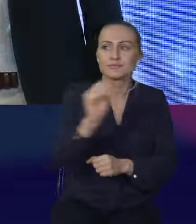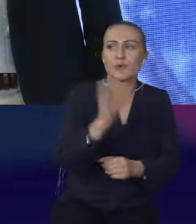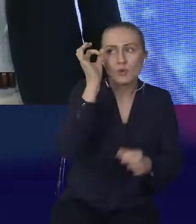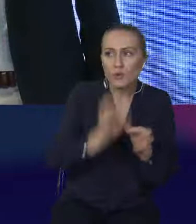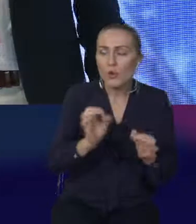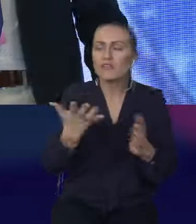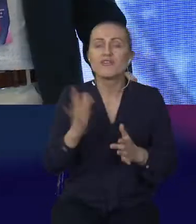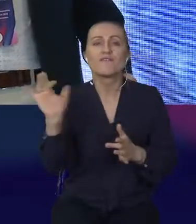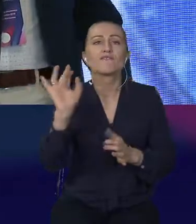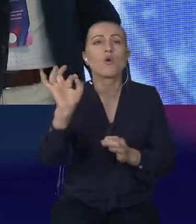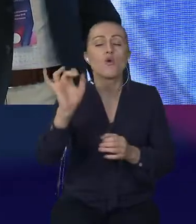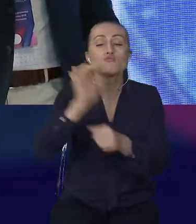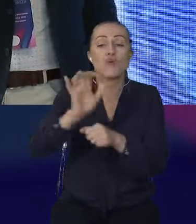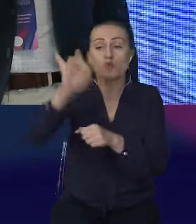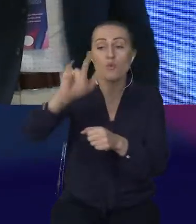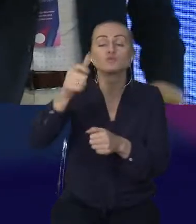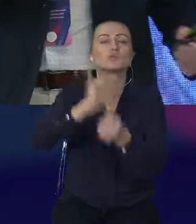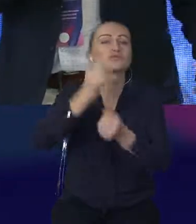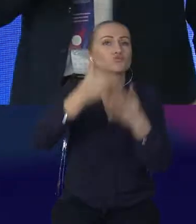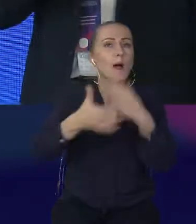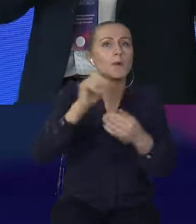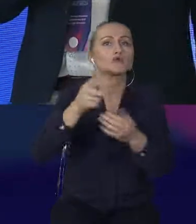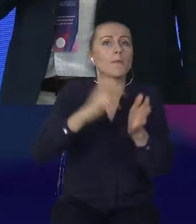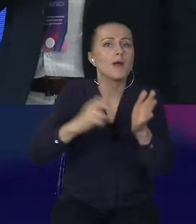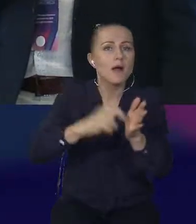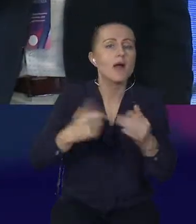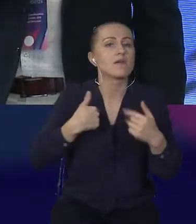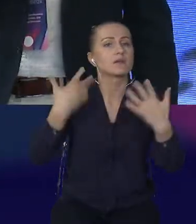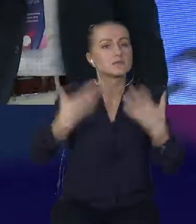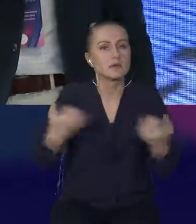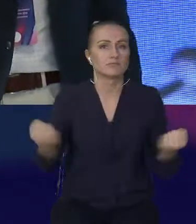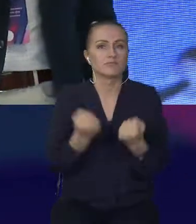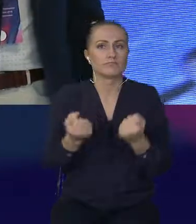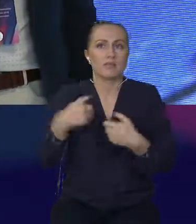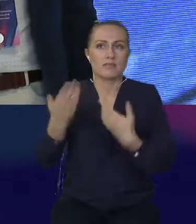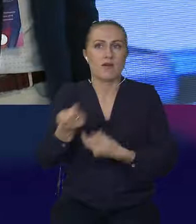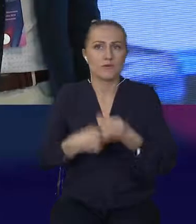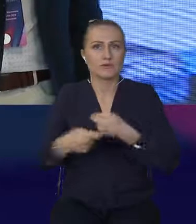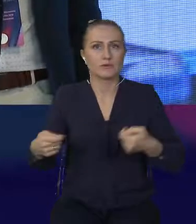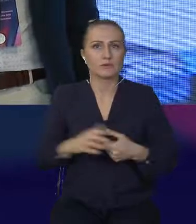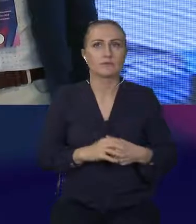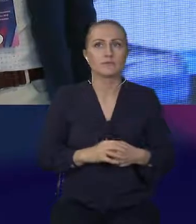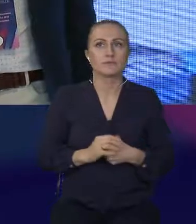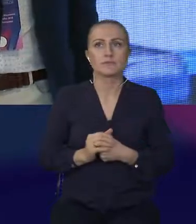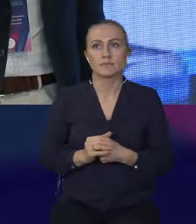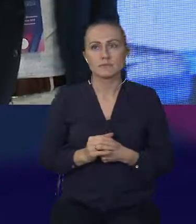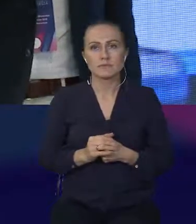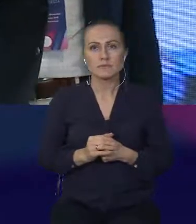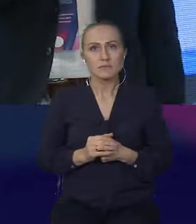ich produktach są słabości i mankamenty. My staramy się pomóc to rozwiązać.